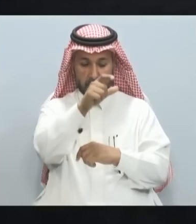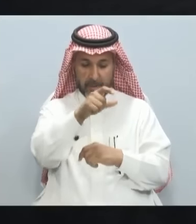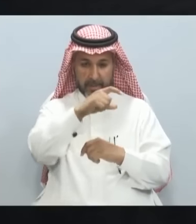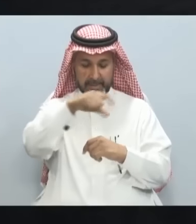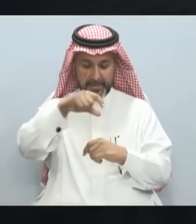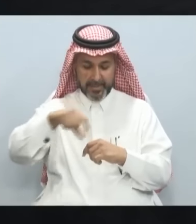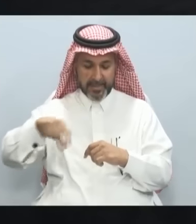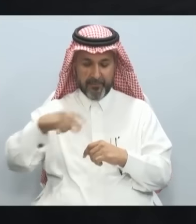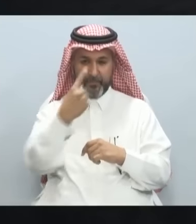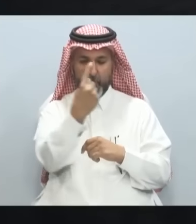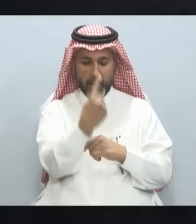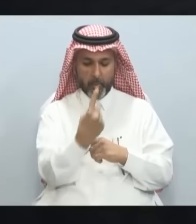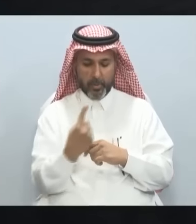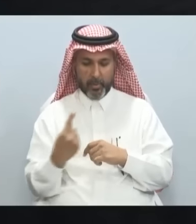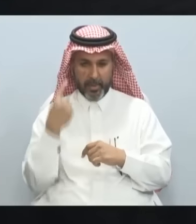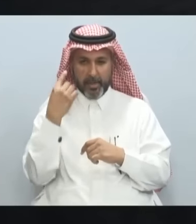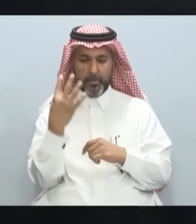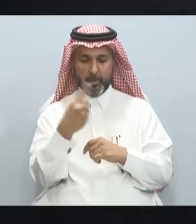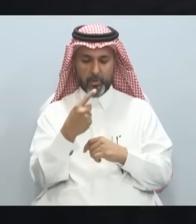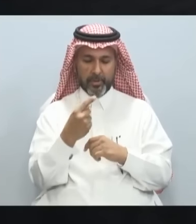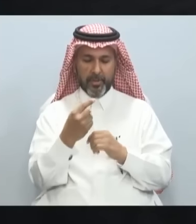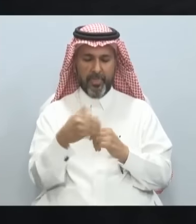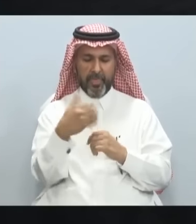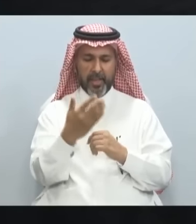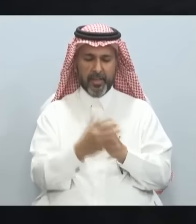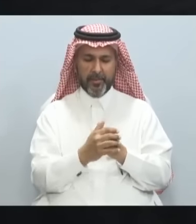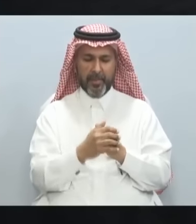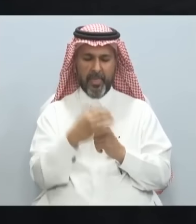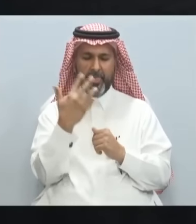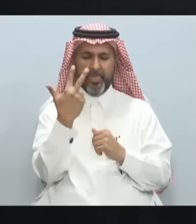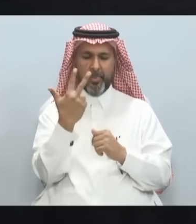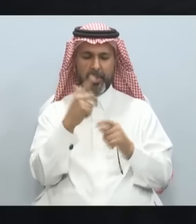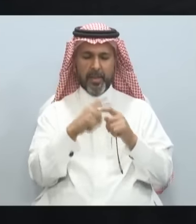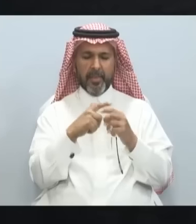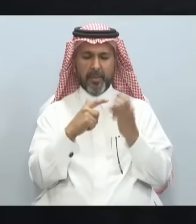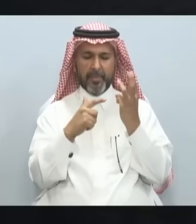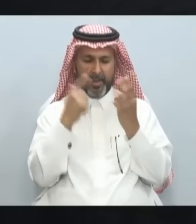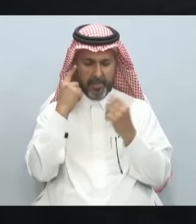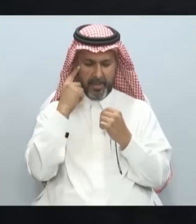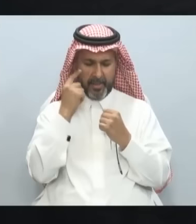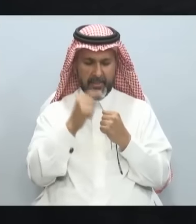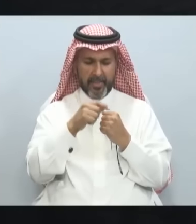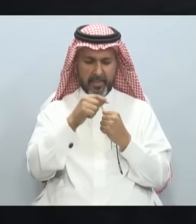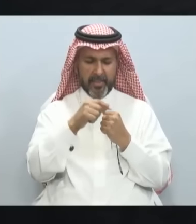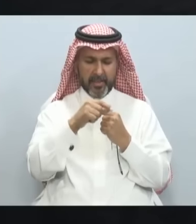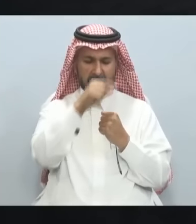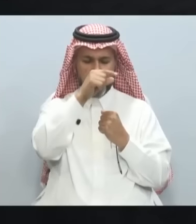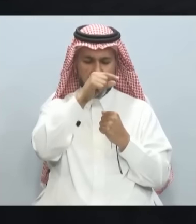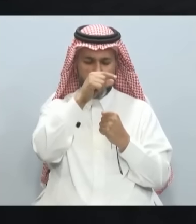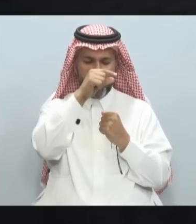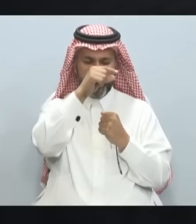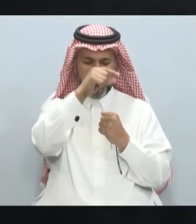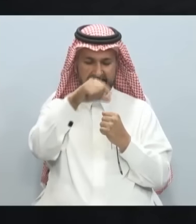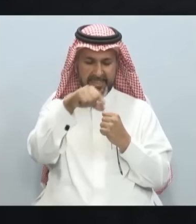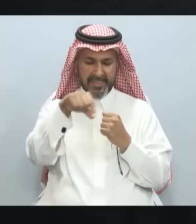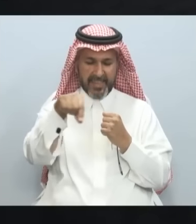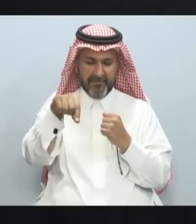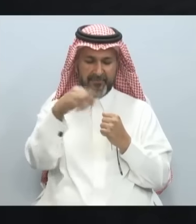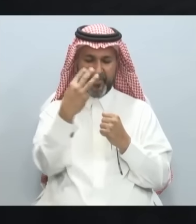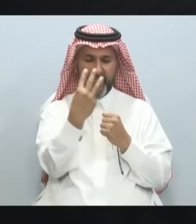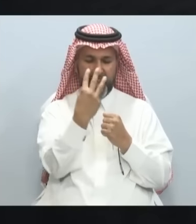ثمانيه ضرب ثلاثه اذا ثمانيه بوسي كل صف ثلاث طاولات كذلك اثنا عشر